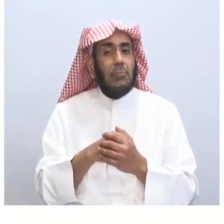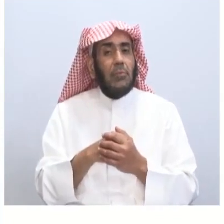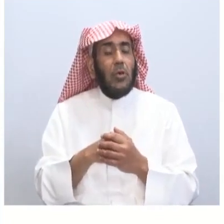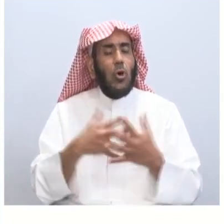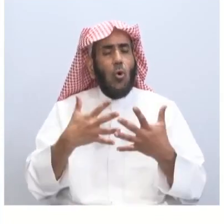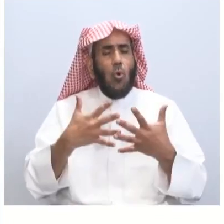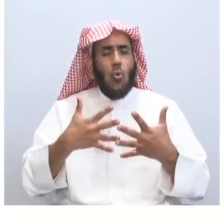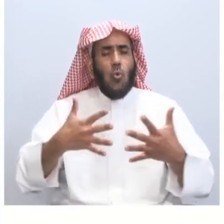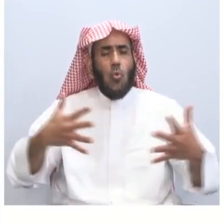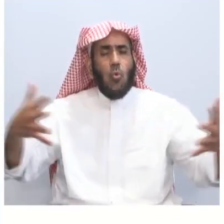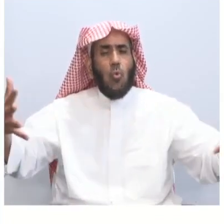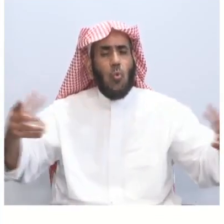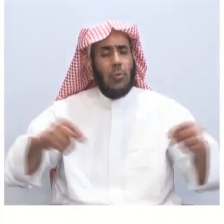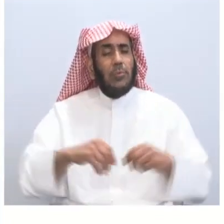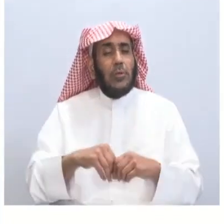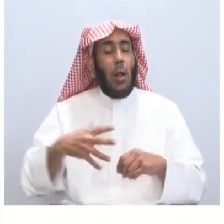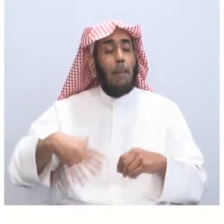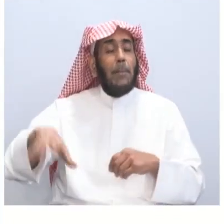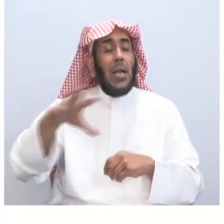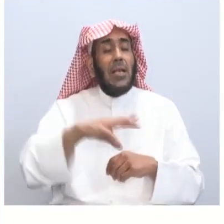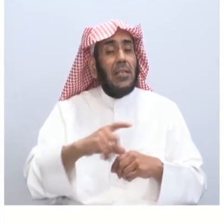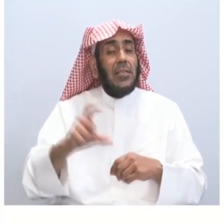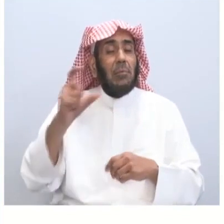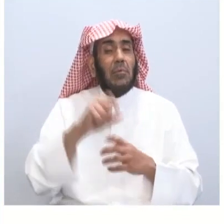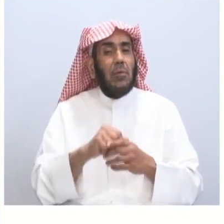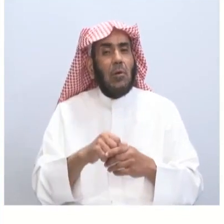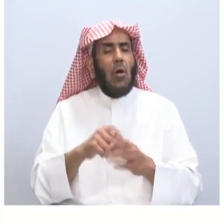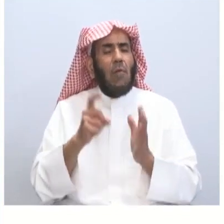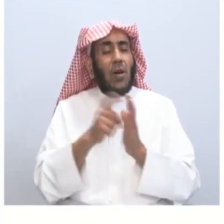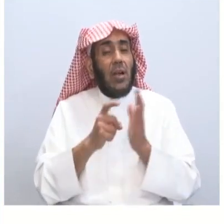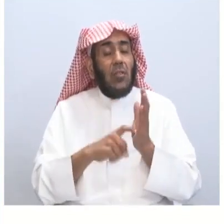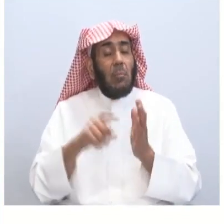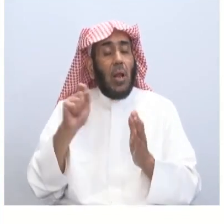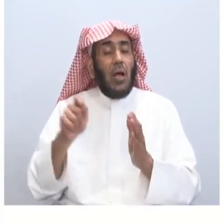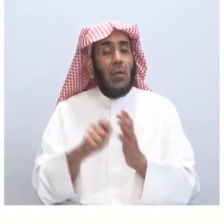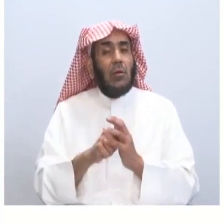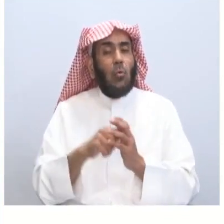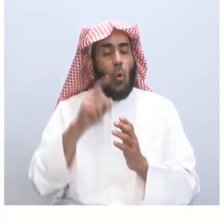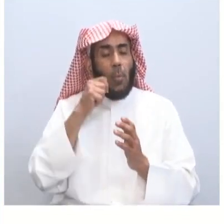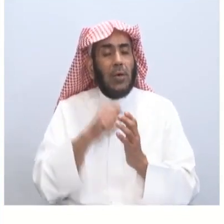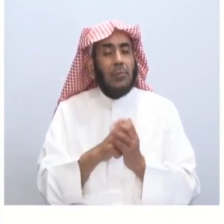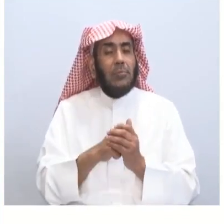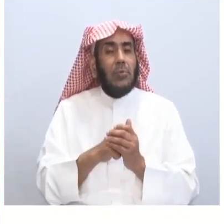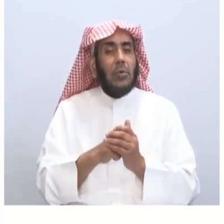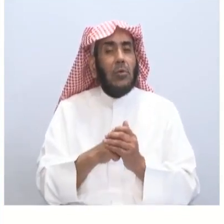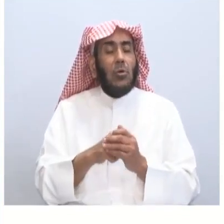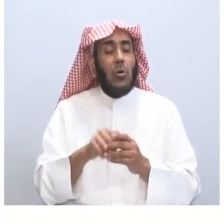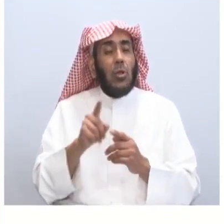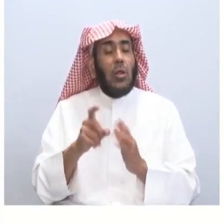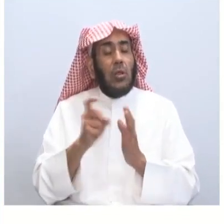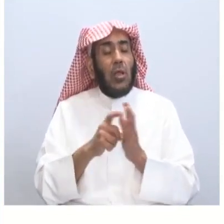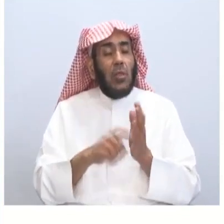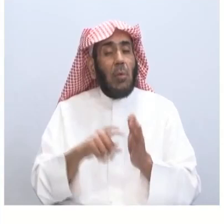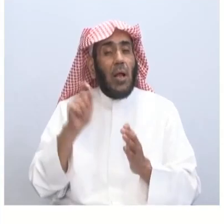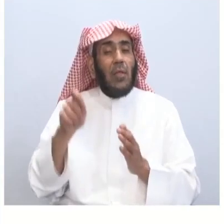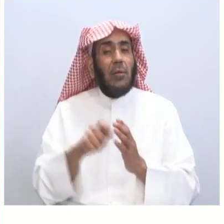اتسعت مساحه البلاد الاسلاميه في عهده فنظم القضاء عمر تحدثنا انه نظم